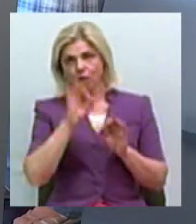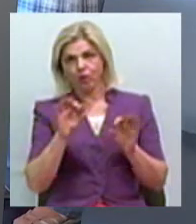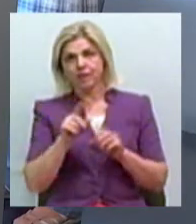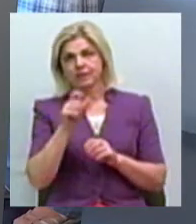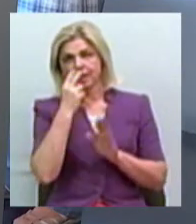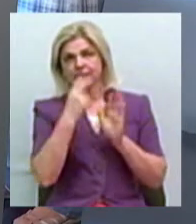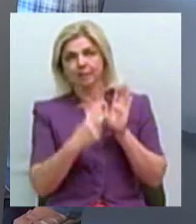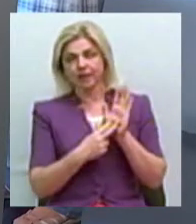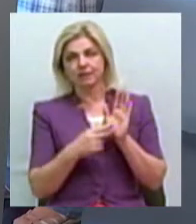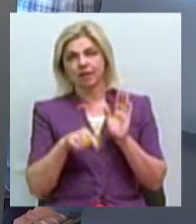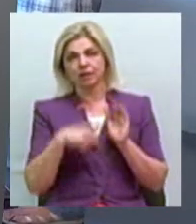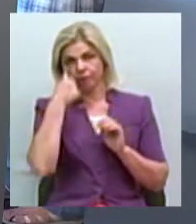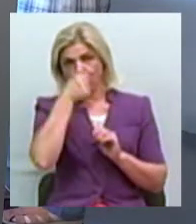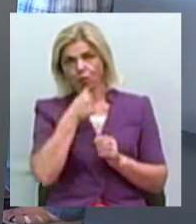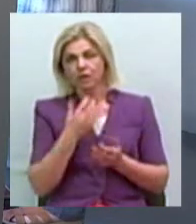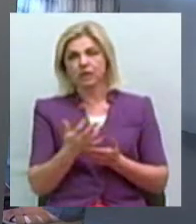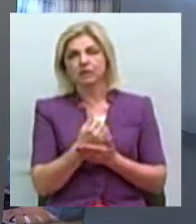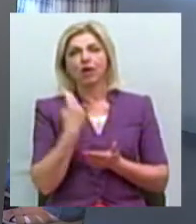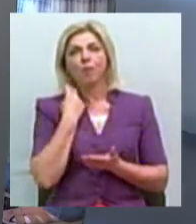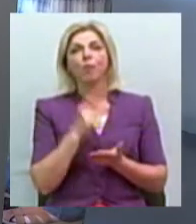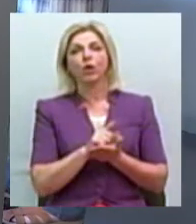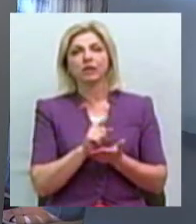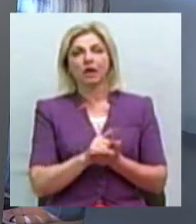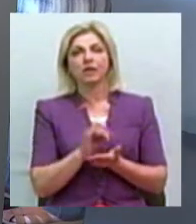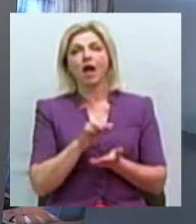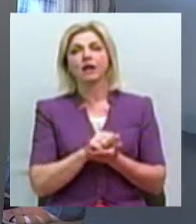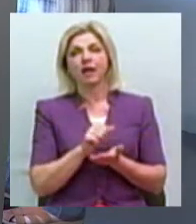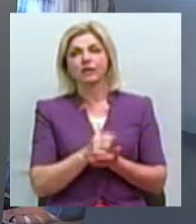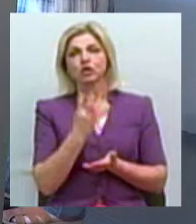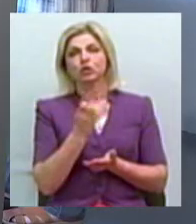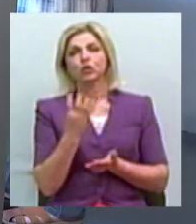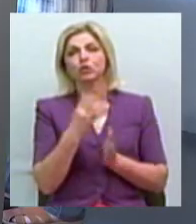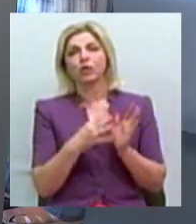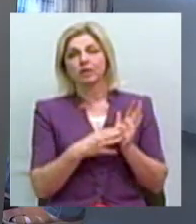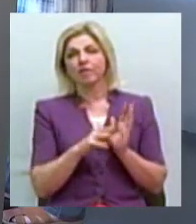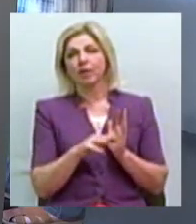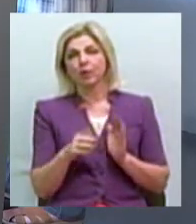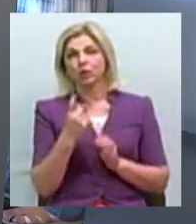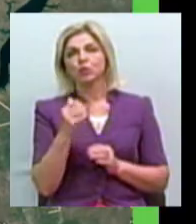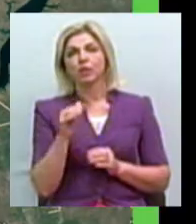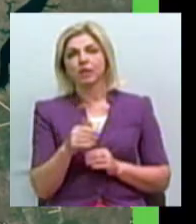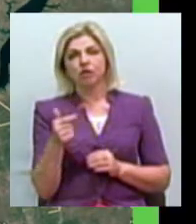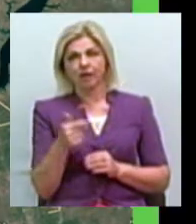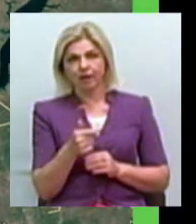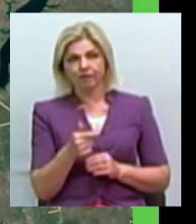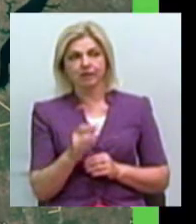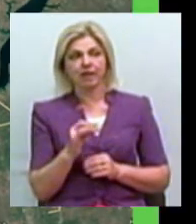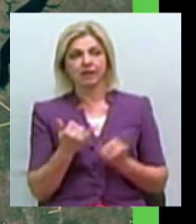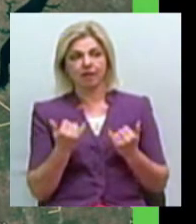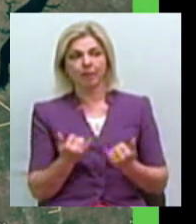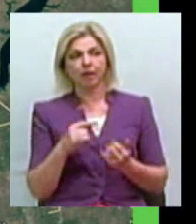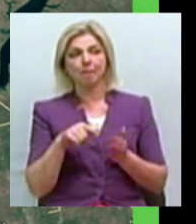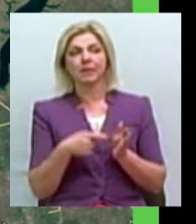місяців цього року зібрано земельного податку і орендної плати 449 мільйонів 100 тисяч гривень. І тепер місто